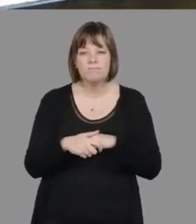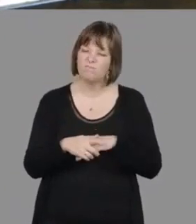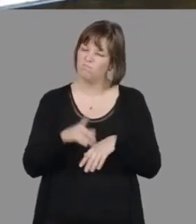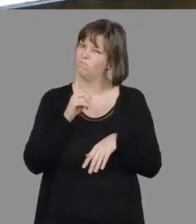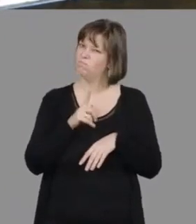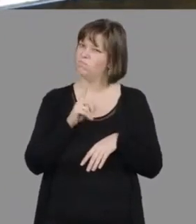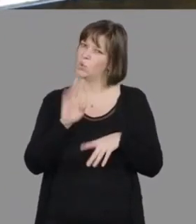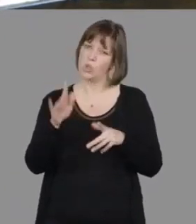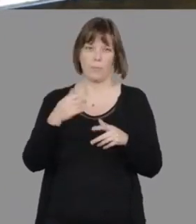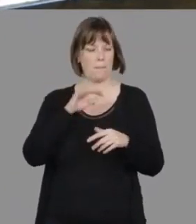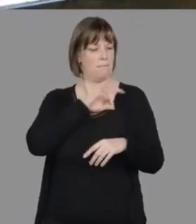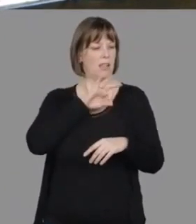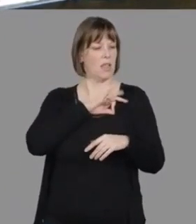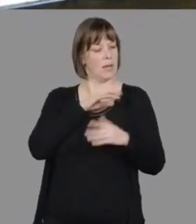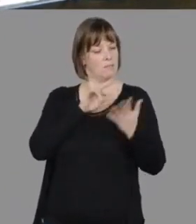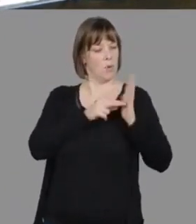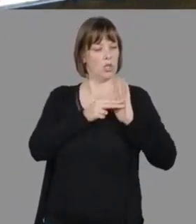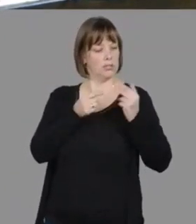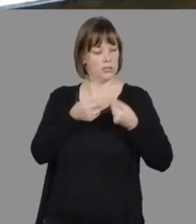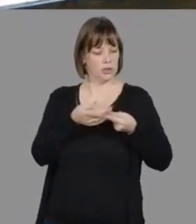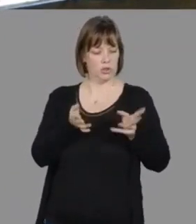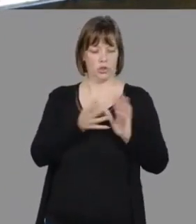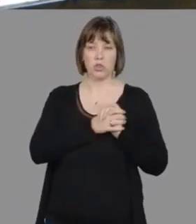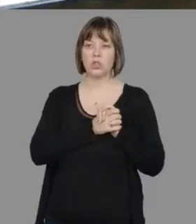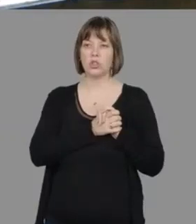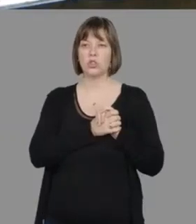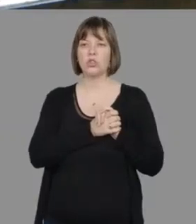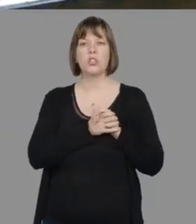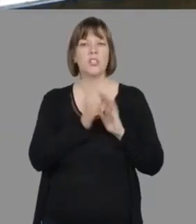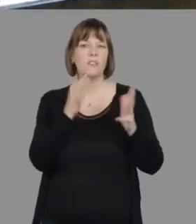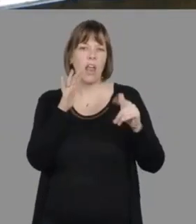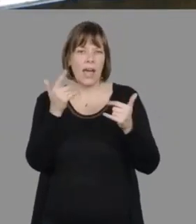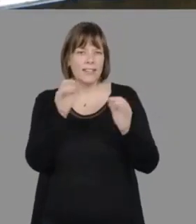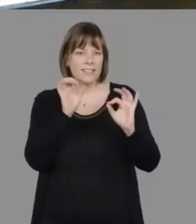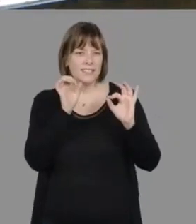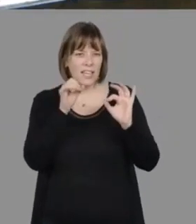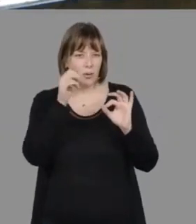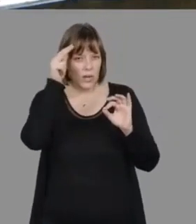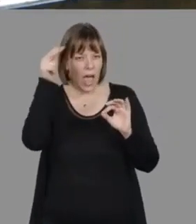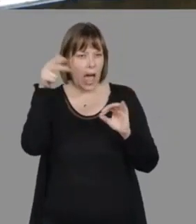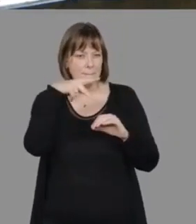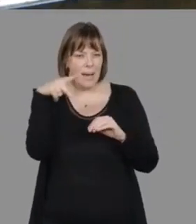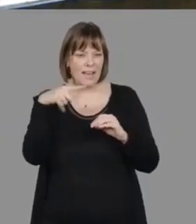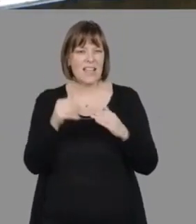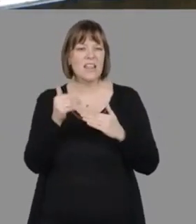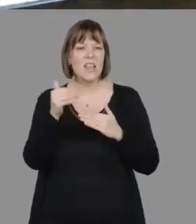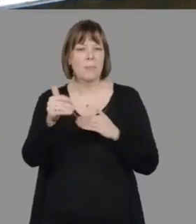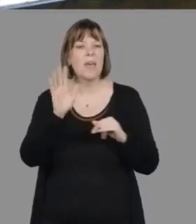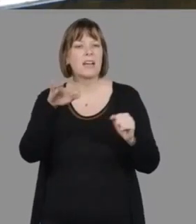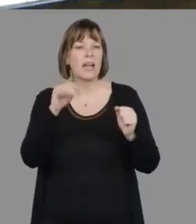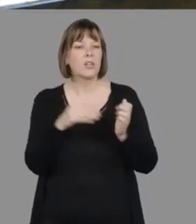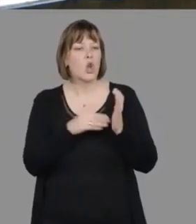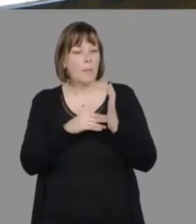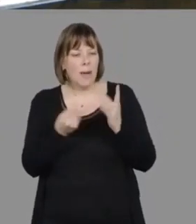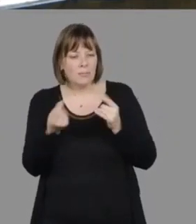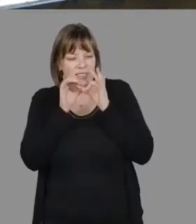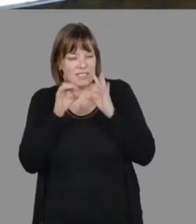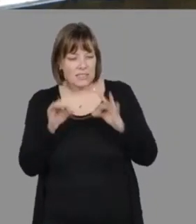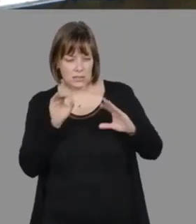nochmal parteipolitisch vielleicht aufdröseln. Deswegen ist es ganz gut, Herr Pretzel, wenn Sie nach mir sprechen, dann können Sie da nochmal genauer drauf